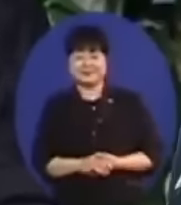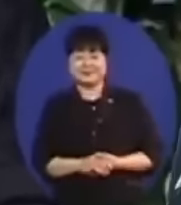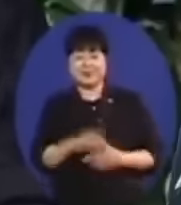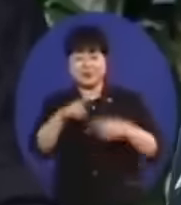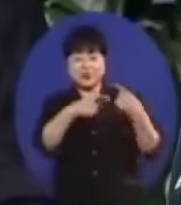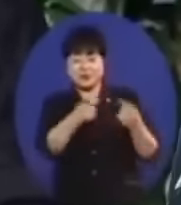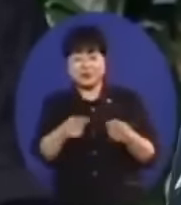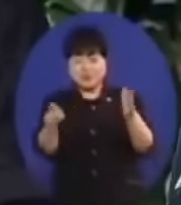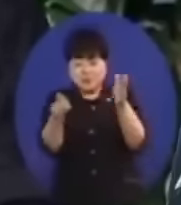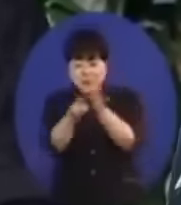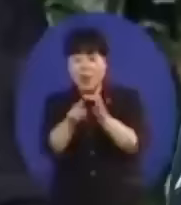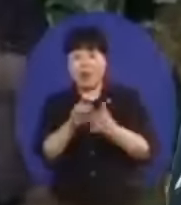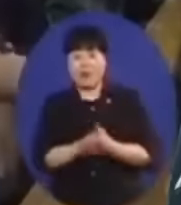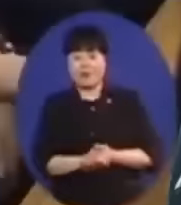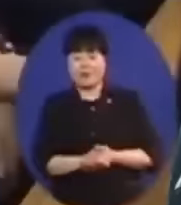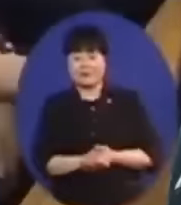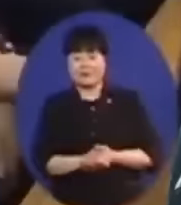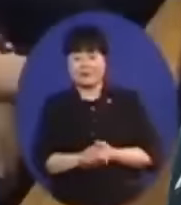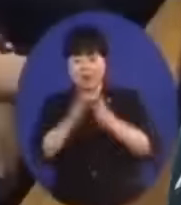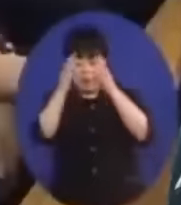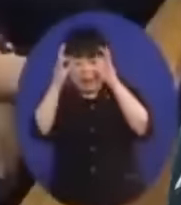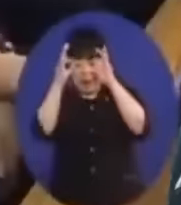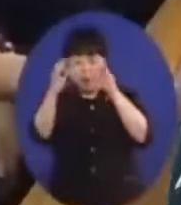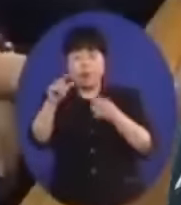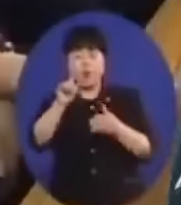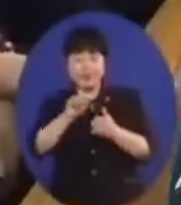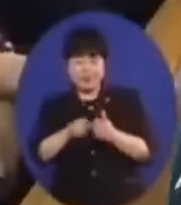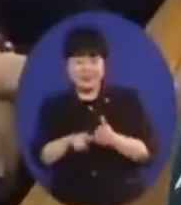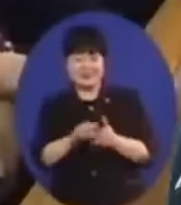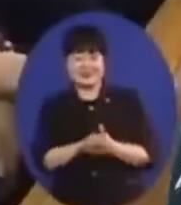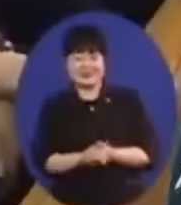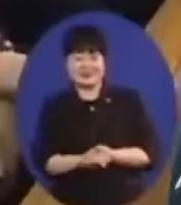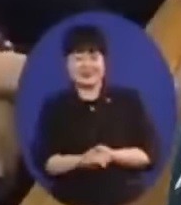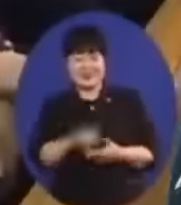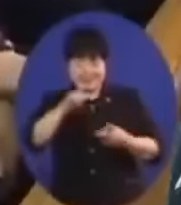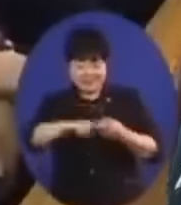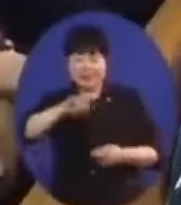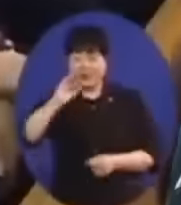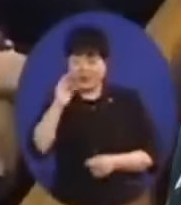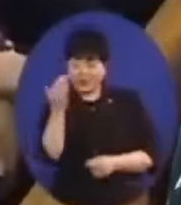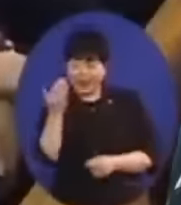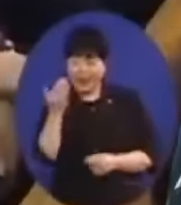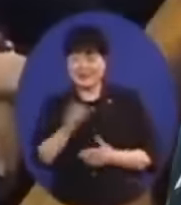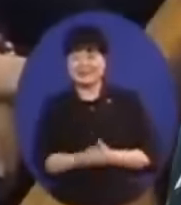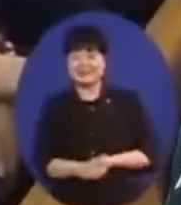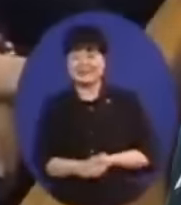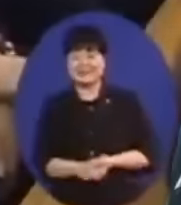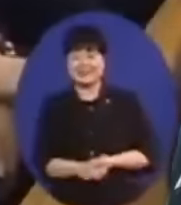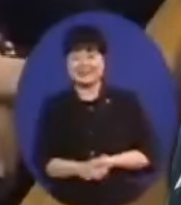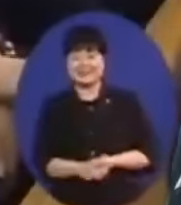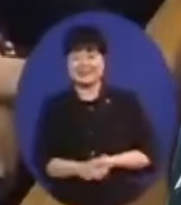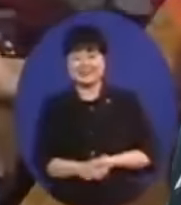따라 말씀해서 믿고 바라보면 그대로 된다.